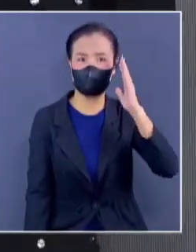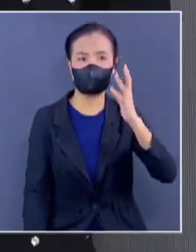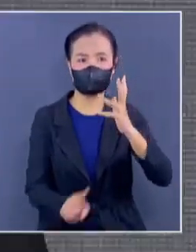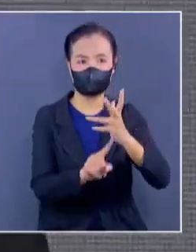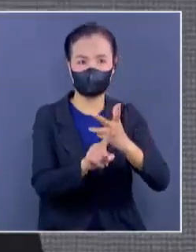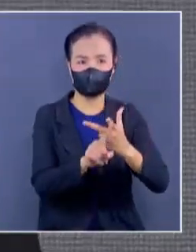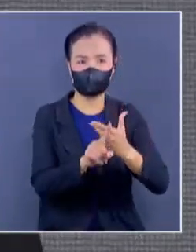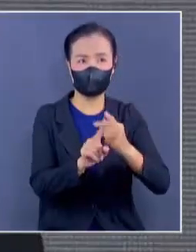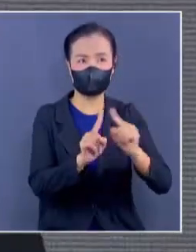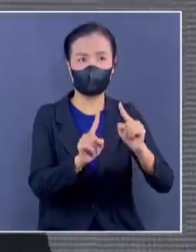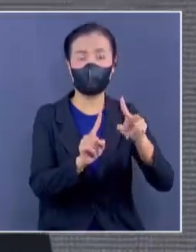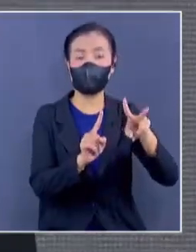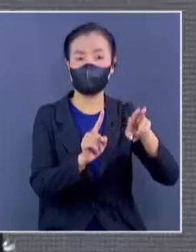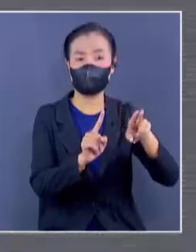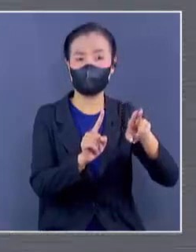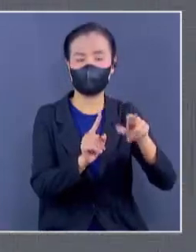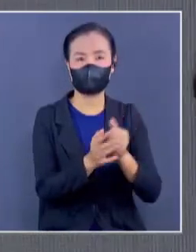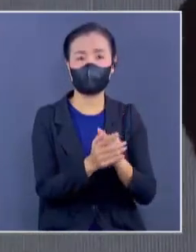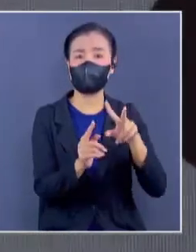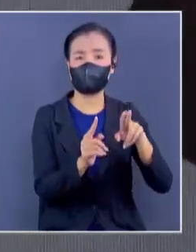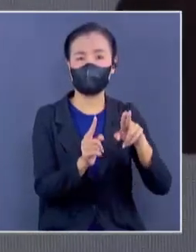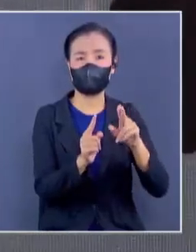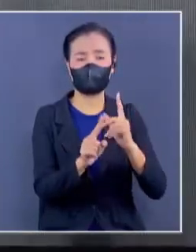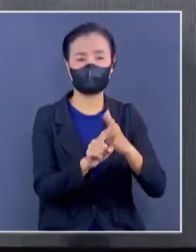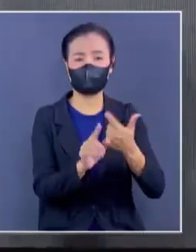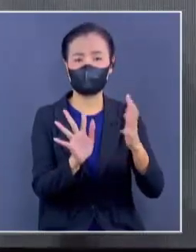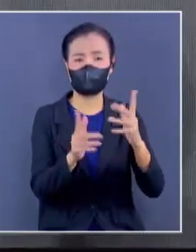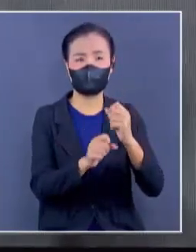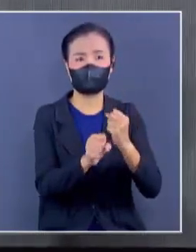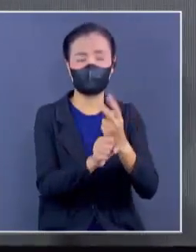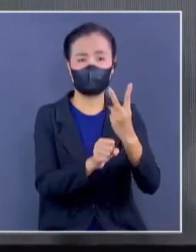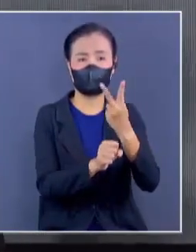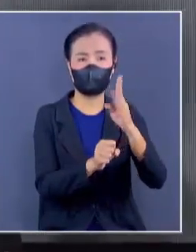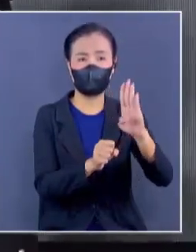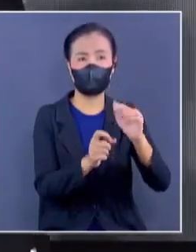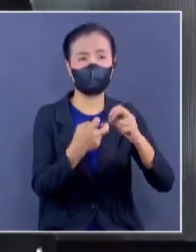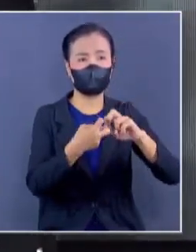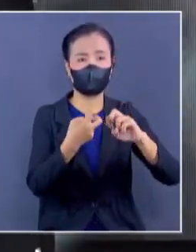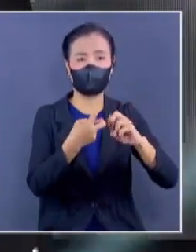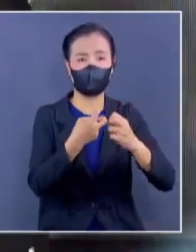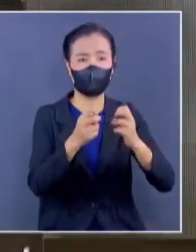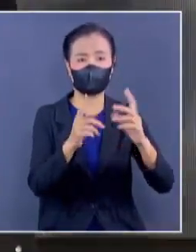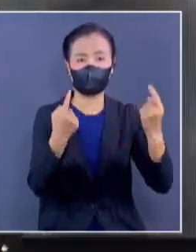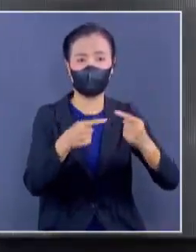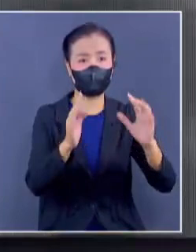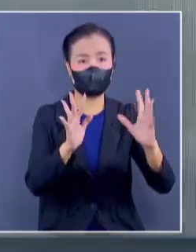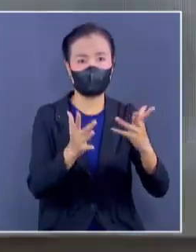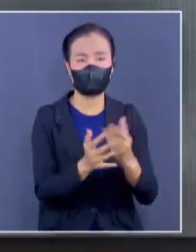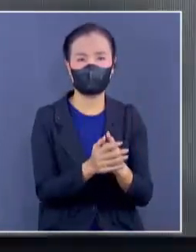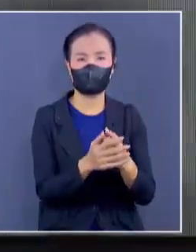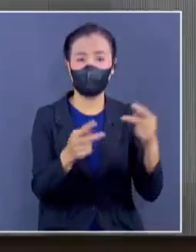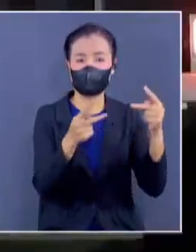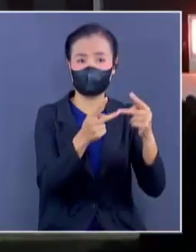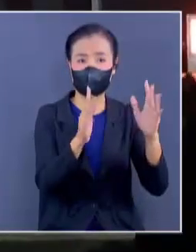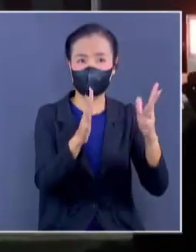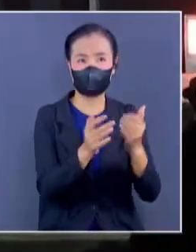งแต่หลังมีหวานใจก็ไม่นอกลู่นอกทางตลอด2ปีที่คบกันไม่เคยมีปัญหาเรื่องนี้เลยและที่ไม่เห็นโชว์หว